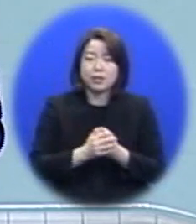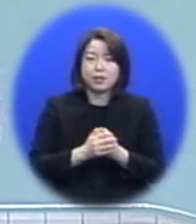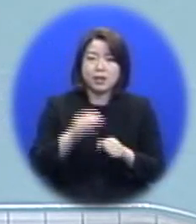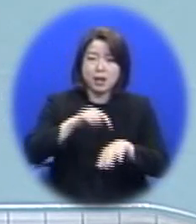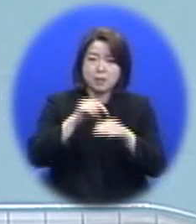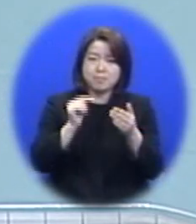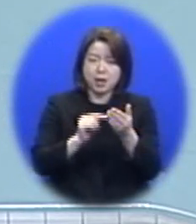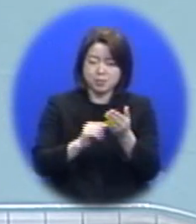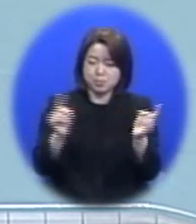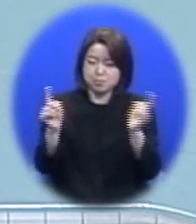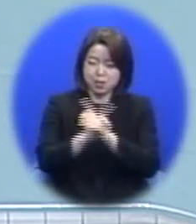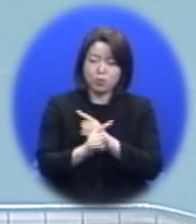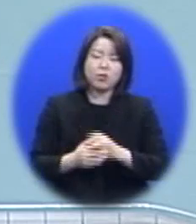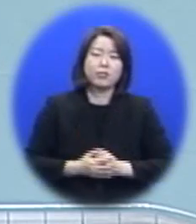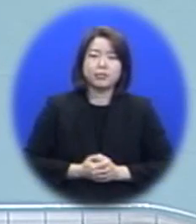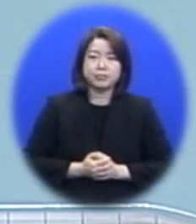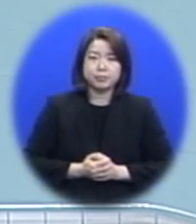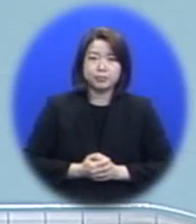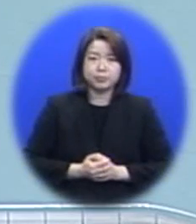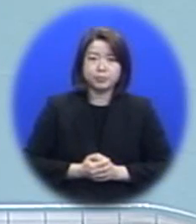마음을 바꿉니다.